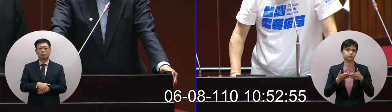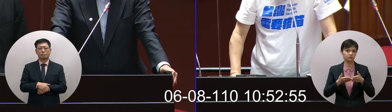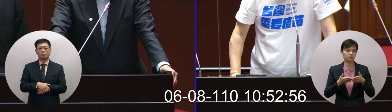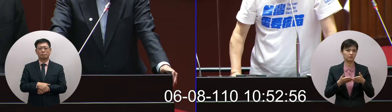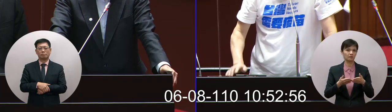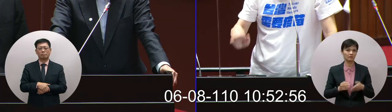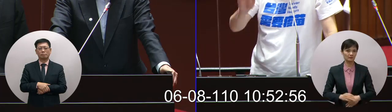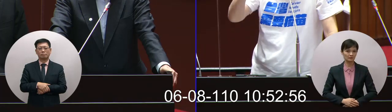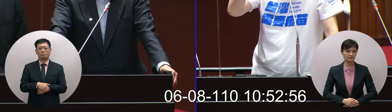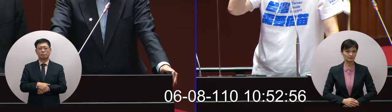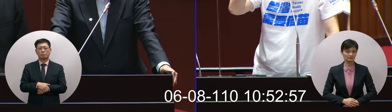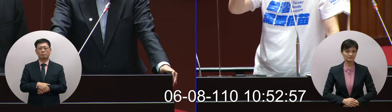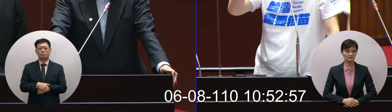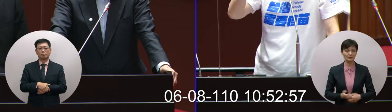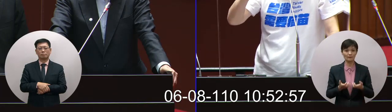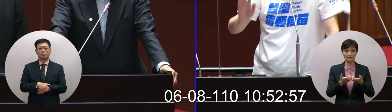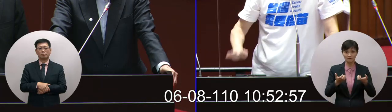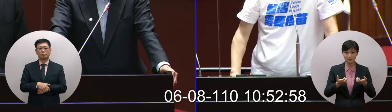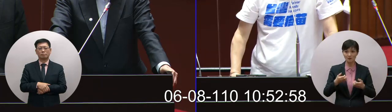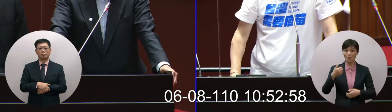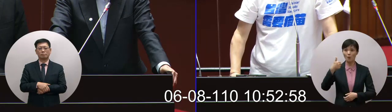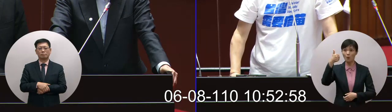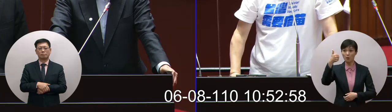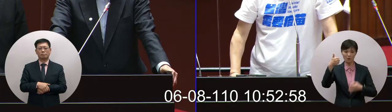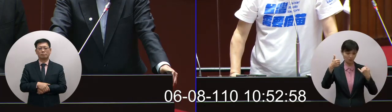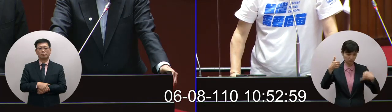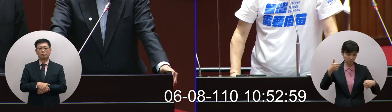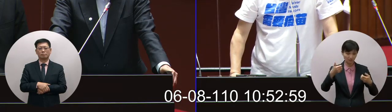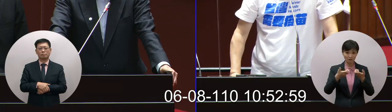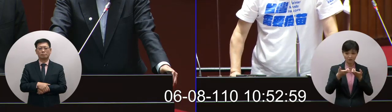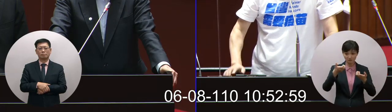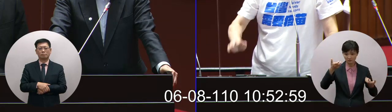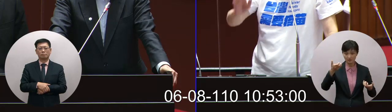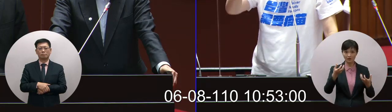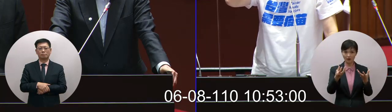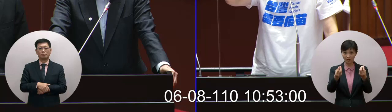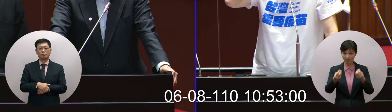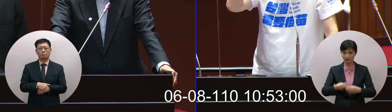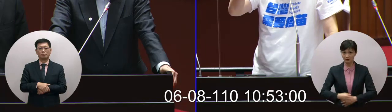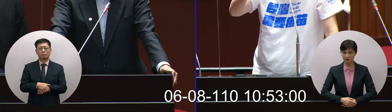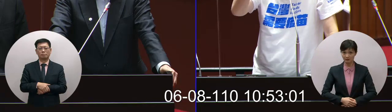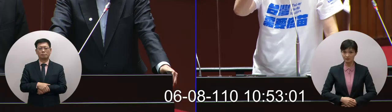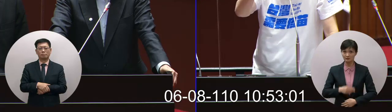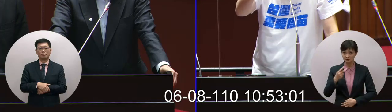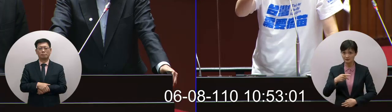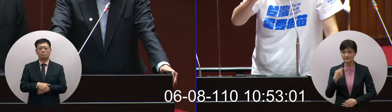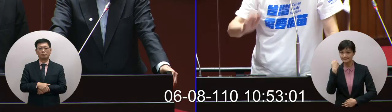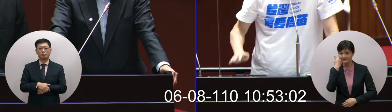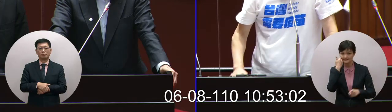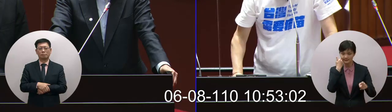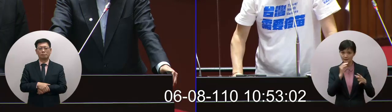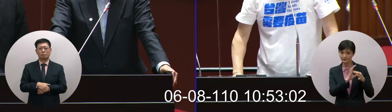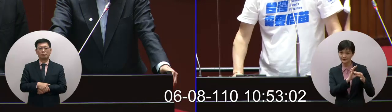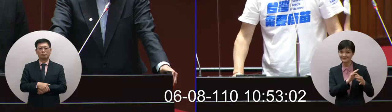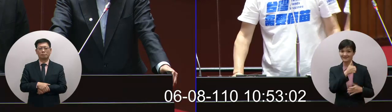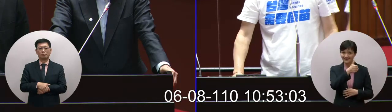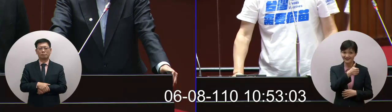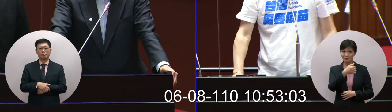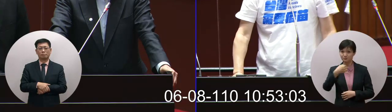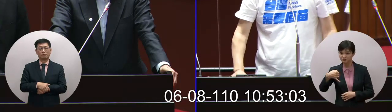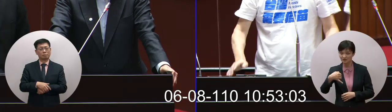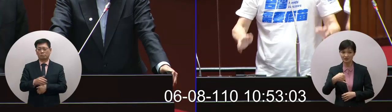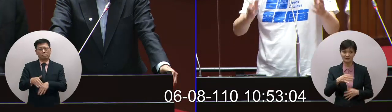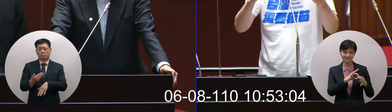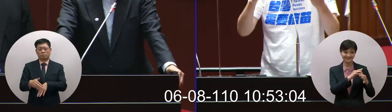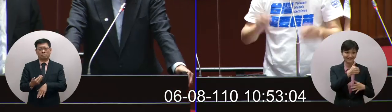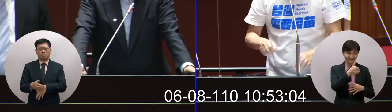大家都是没有分什么贱贵，也没有是分什么跟你们关系好或不好才可以打。 不会这